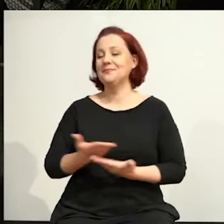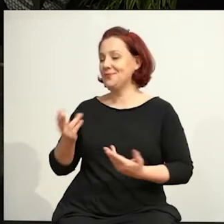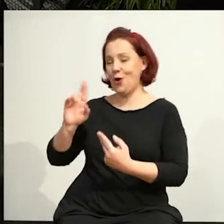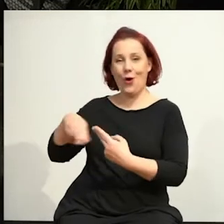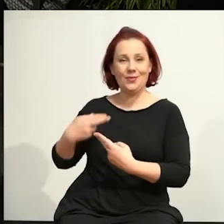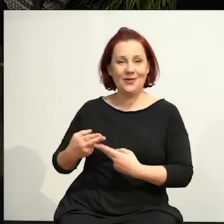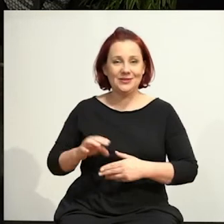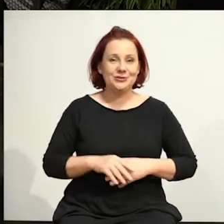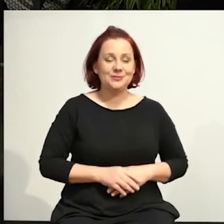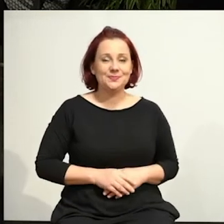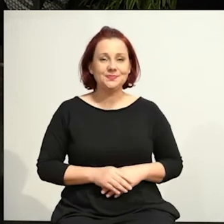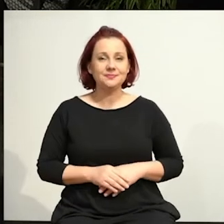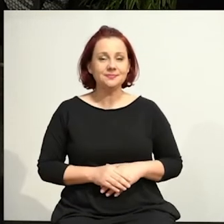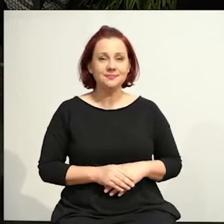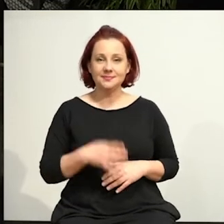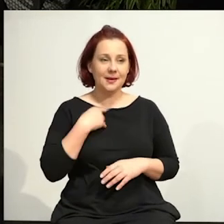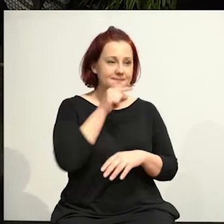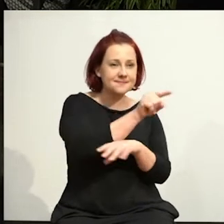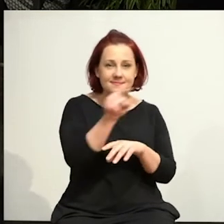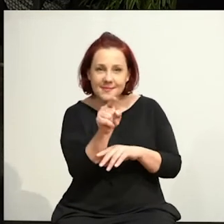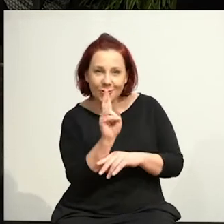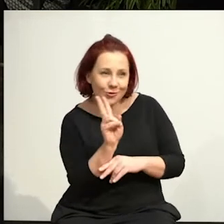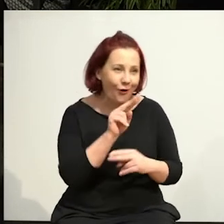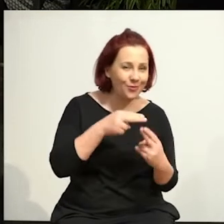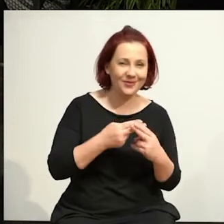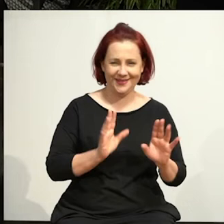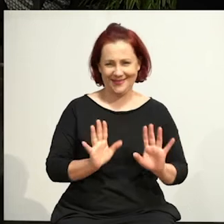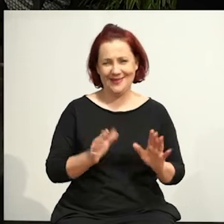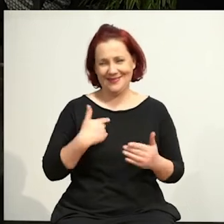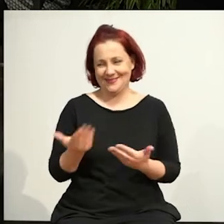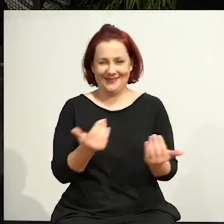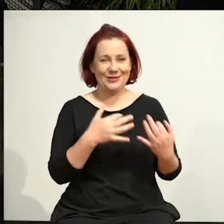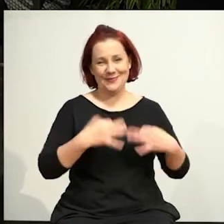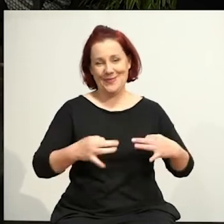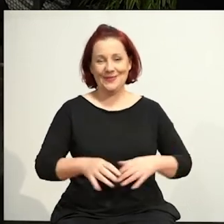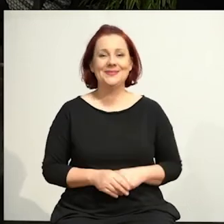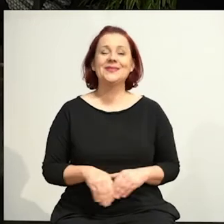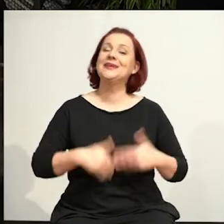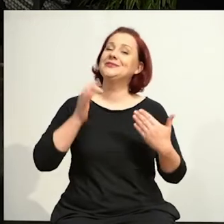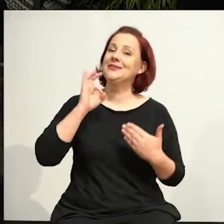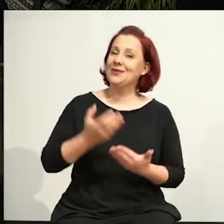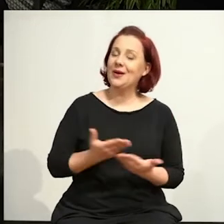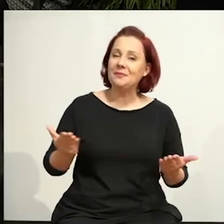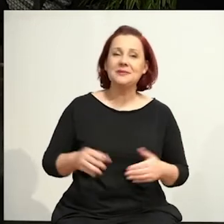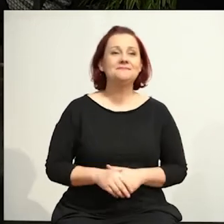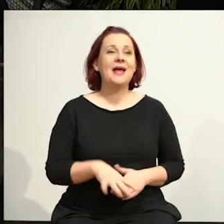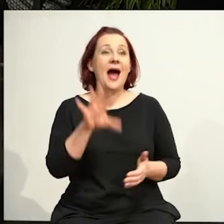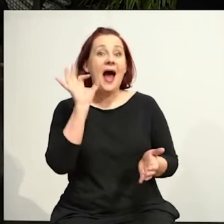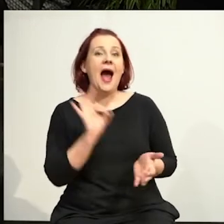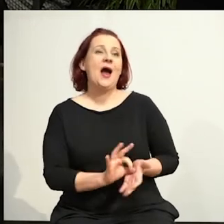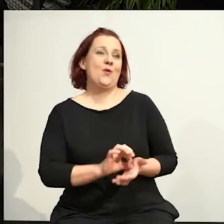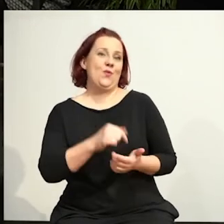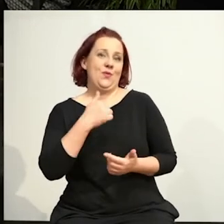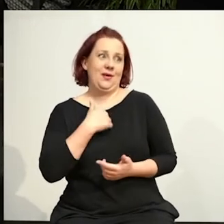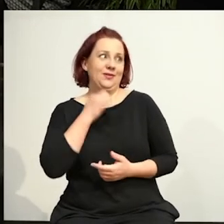odpowiedź. Nie będę wskazywać oczywiście, więc proszę bardzo. Dzień dobry Państwu. Tak jakoś wypadło, że jestem